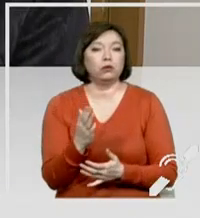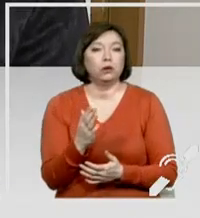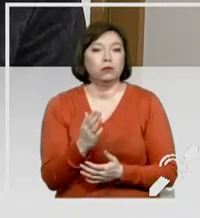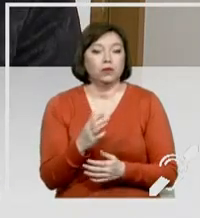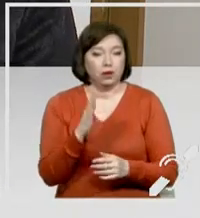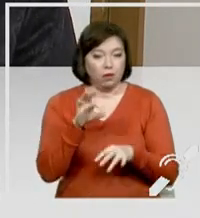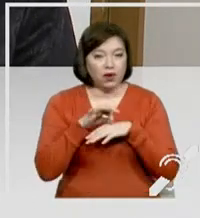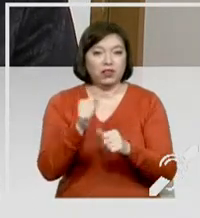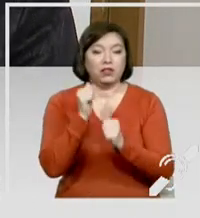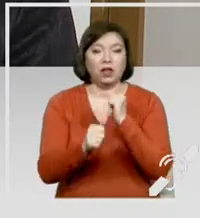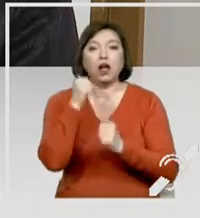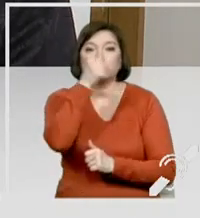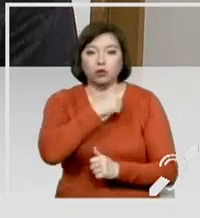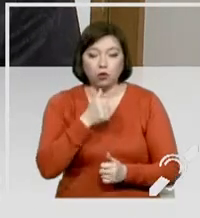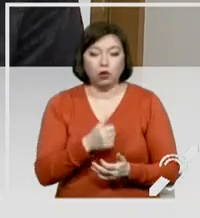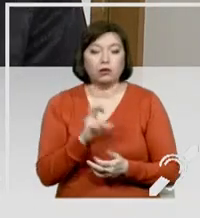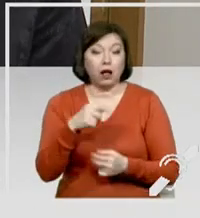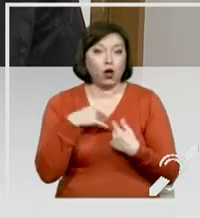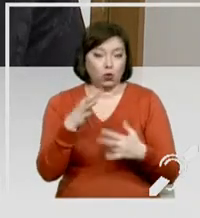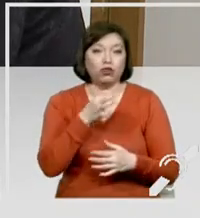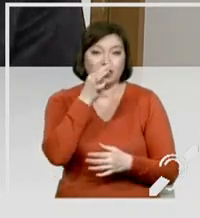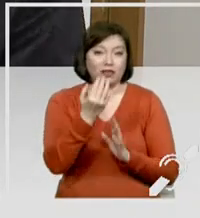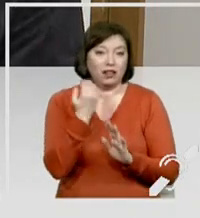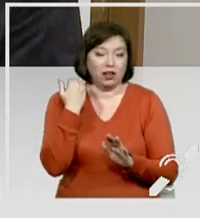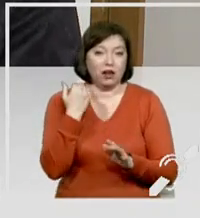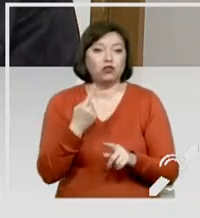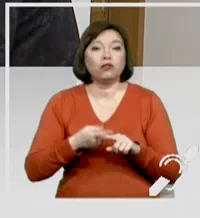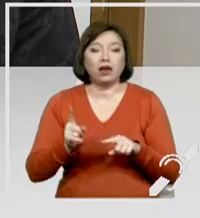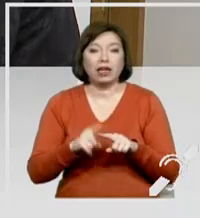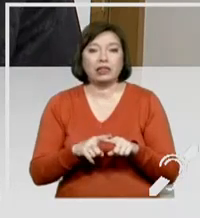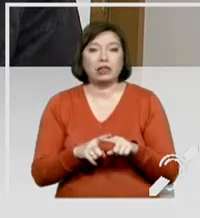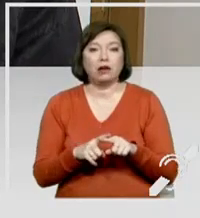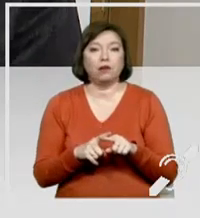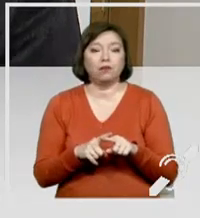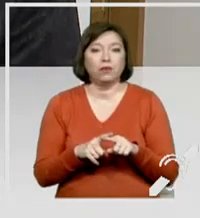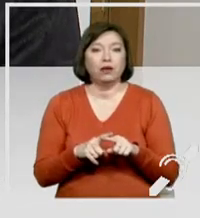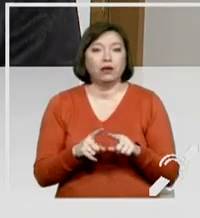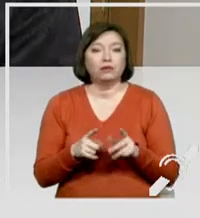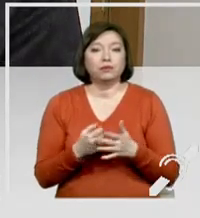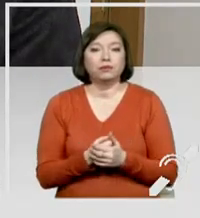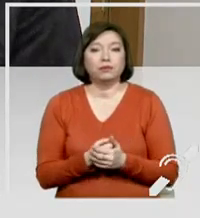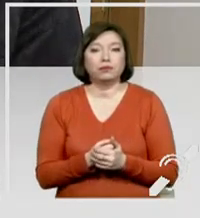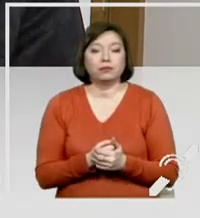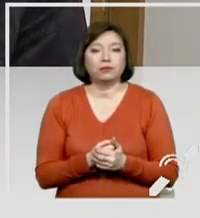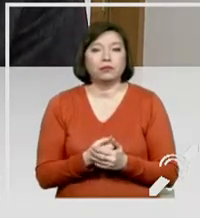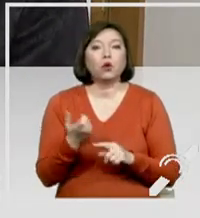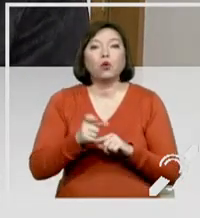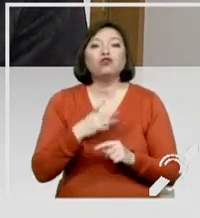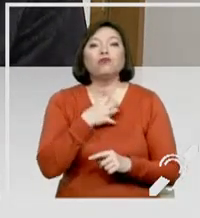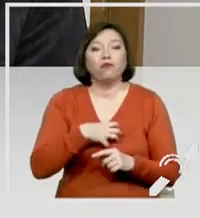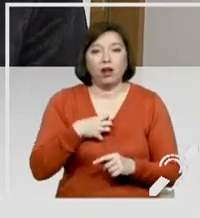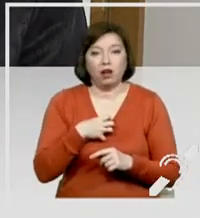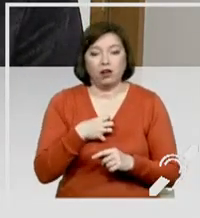avea loc în fiecare an, fiindcă, cum am mai spus mai sus, este un moment